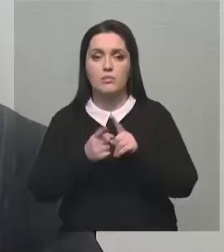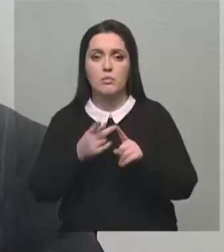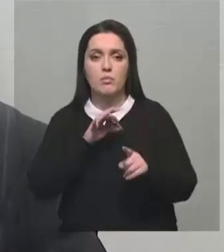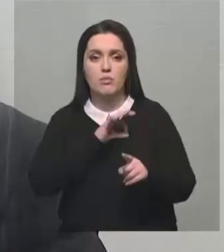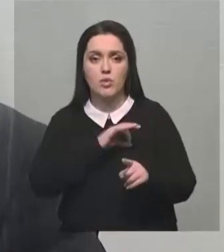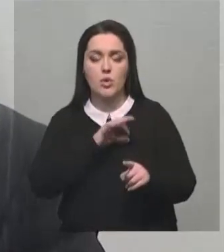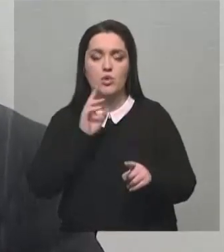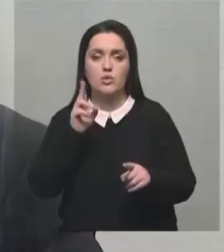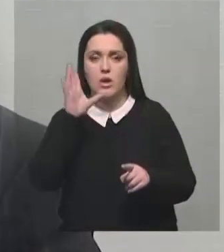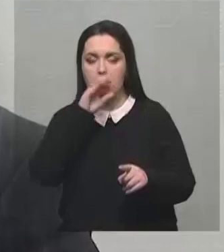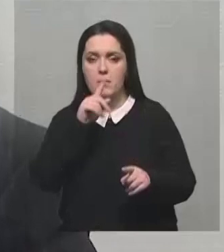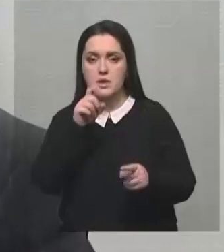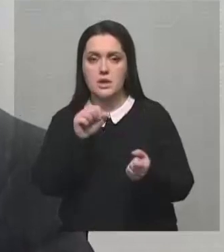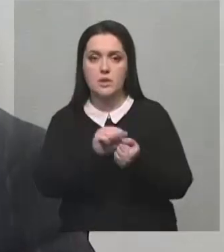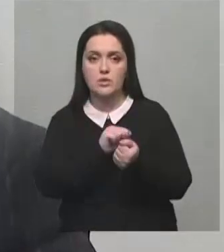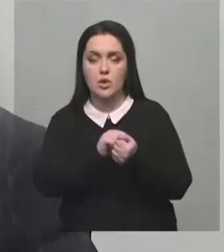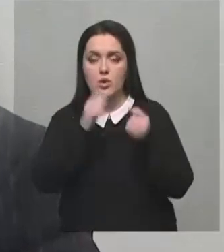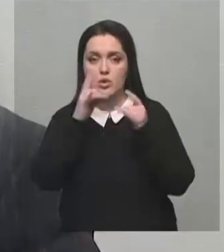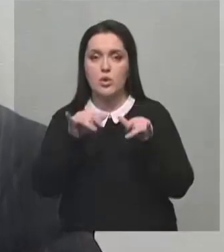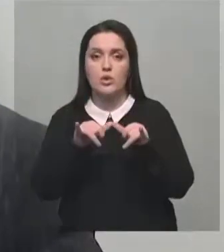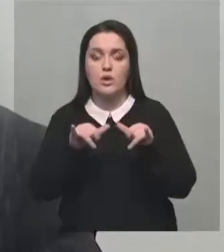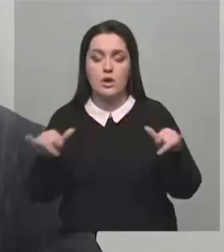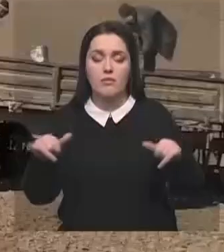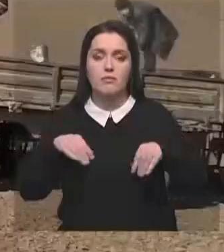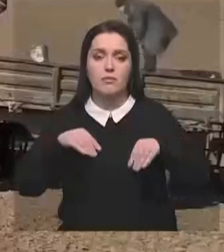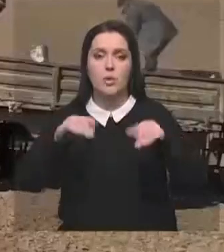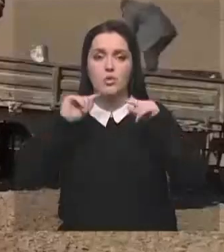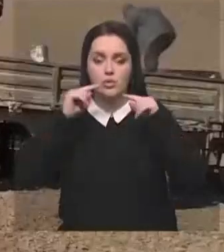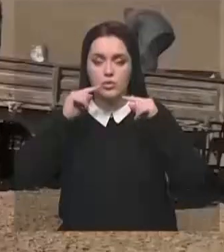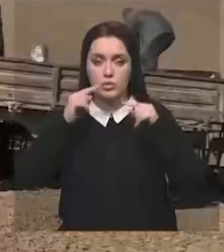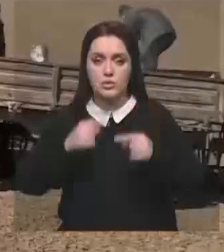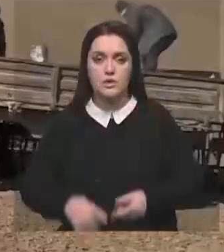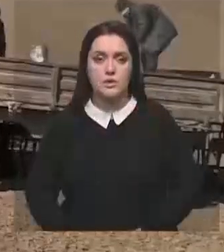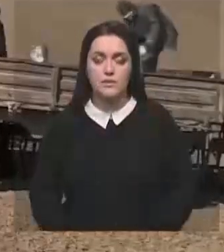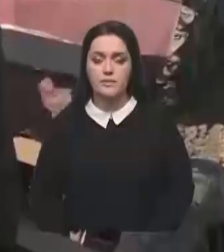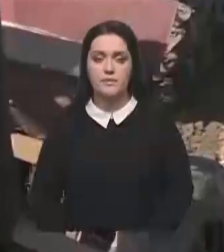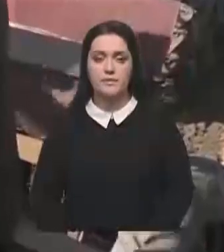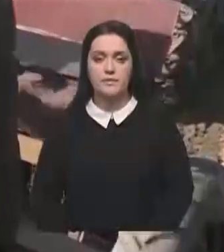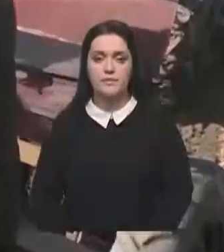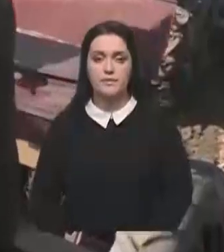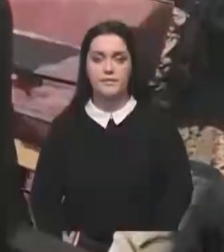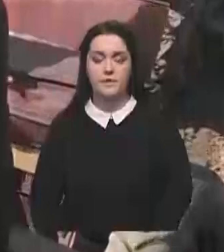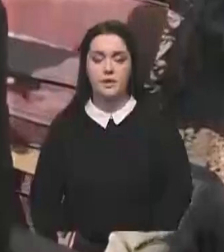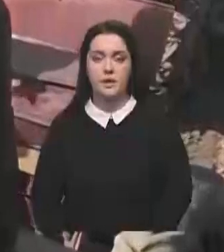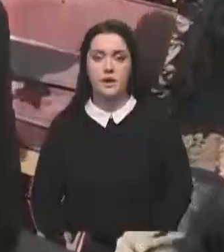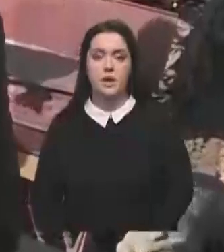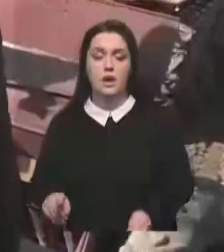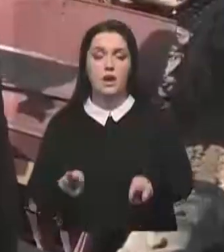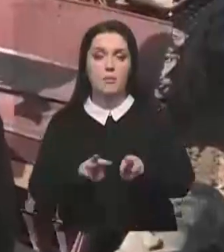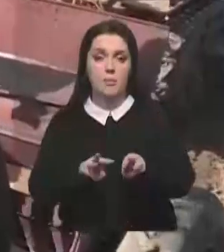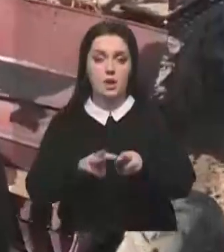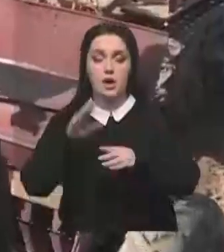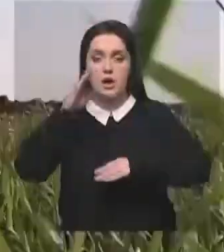более устойчивых засухи культур. Увеличим посевы кукурузы. Впрочем, и это не решение проблемы. Профильному министерству